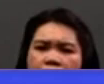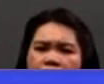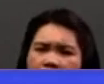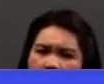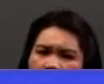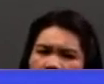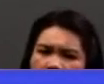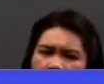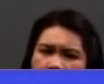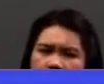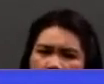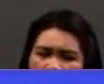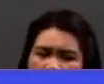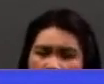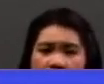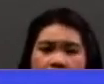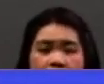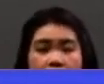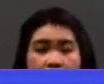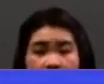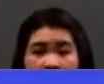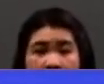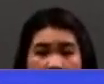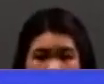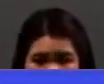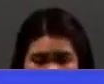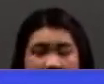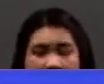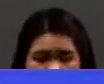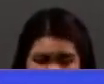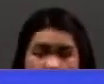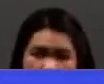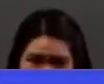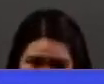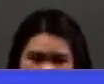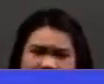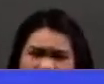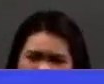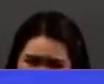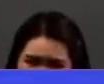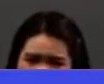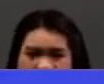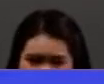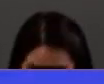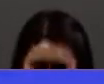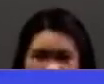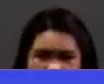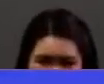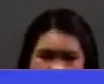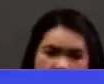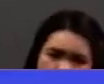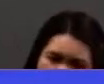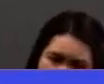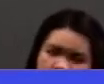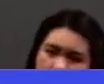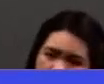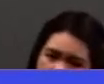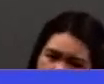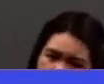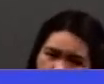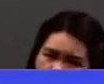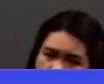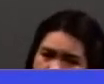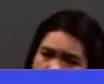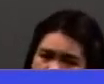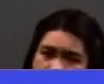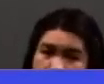ะเลี้ยงเชื่อมั่นว่าจะเป็นโอกาสสร้างความมั่นคงทางสาธารณสุขของประเทศและต่อยอดไปยังภูมิภาคอาเซียนนะคะรวมถึงแสวงหา